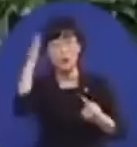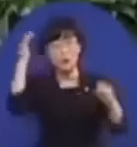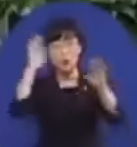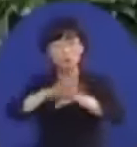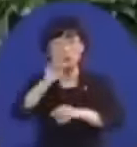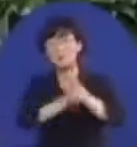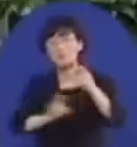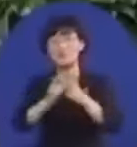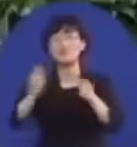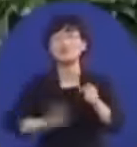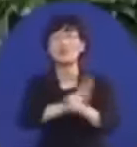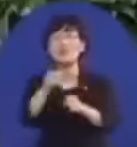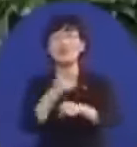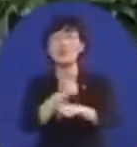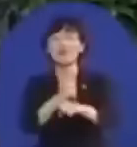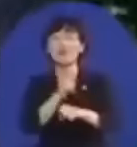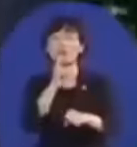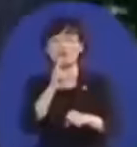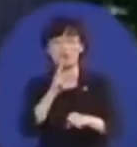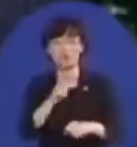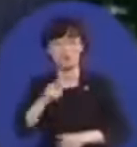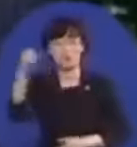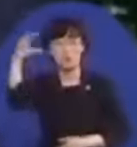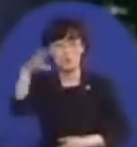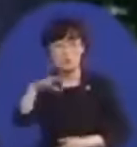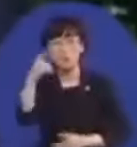것입니다. 빛이 왔을 때